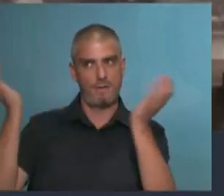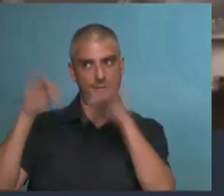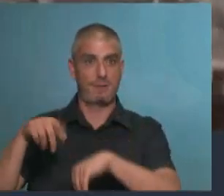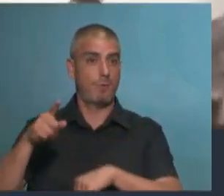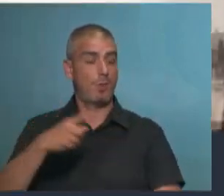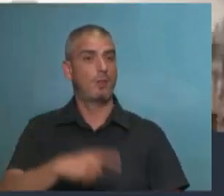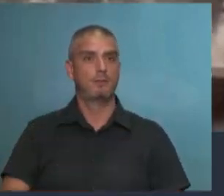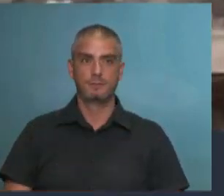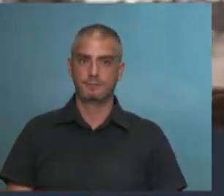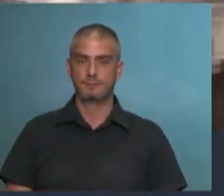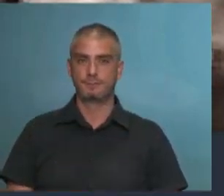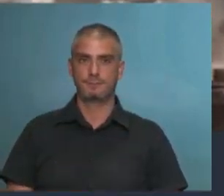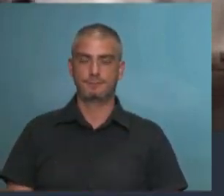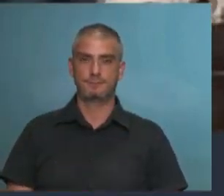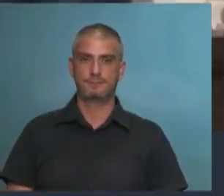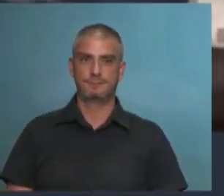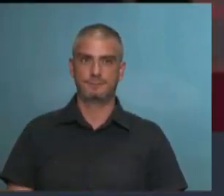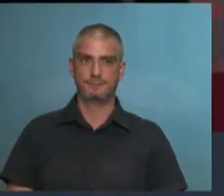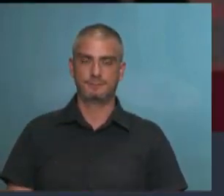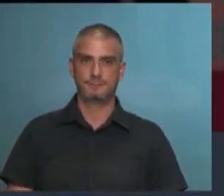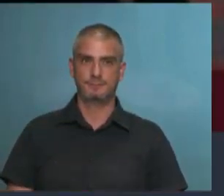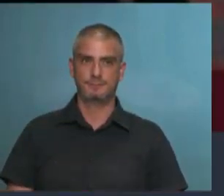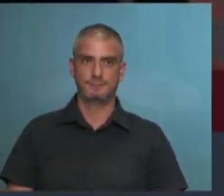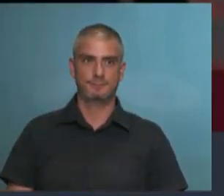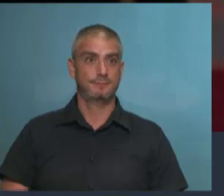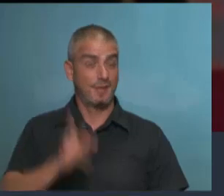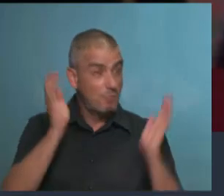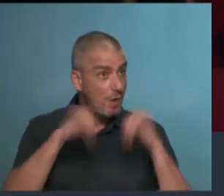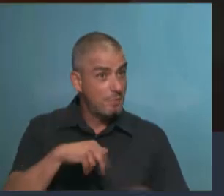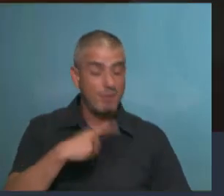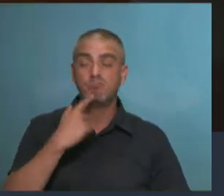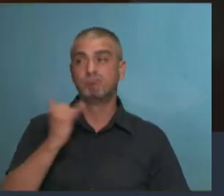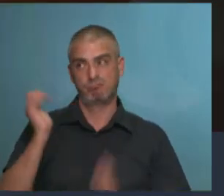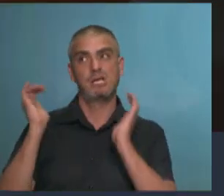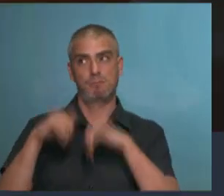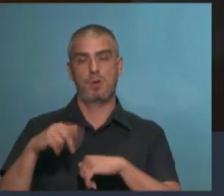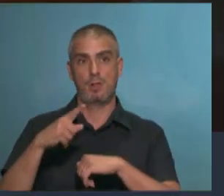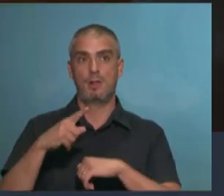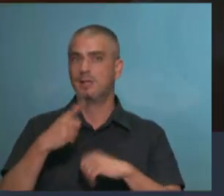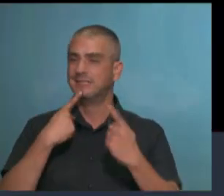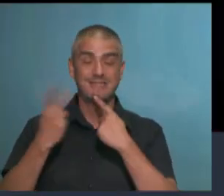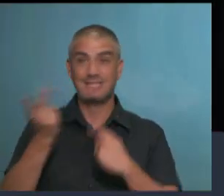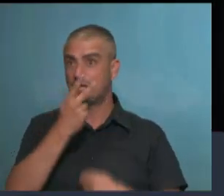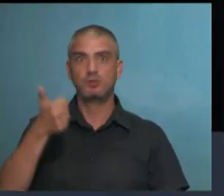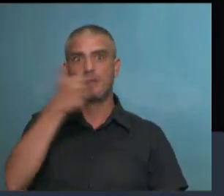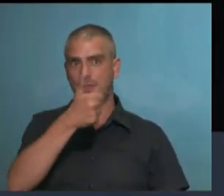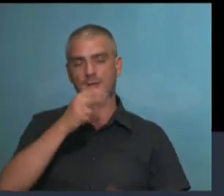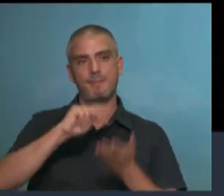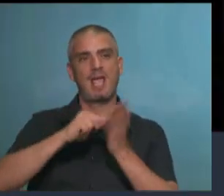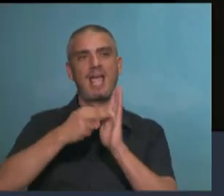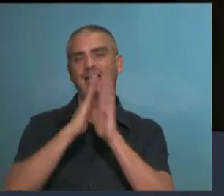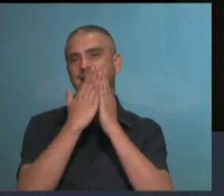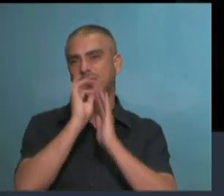שאסד בצרות צרורות ולפי דעתו גם הוא ייפול. גם הוא ייפול. השיחה הזאת בין שני המנהיגים התנהלה בחדר הספרים של